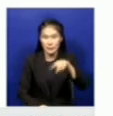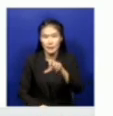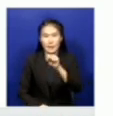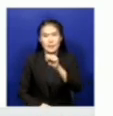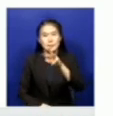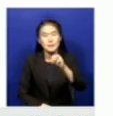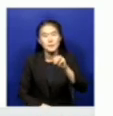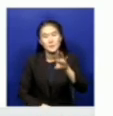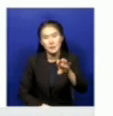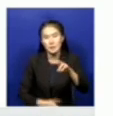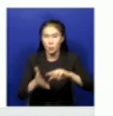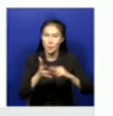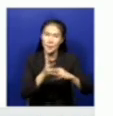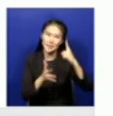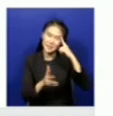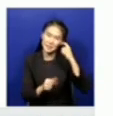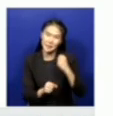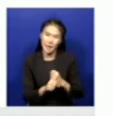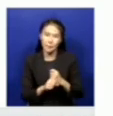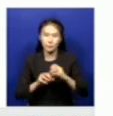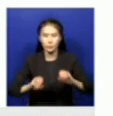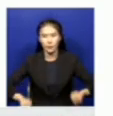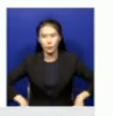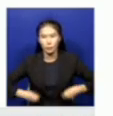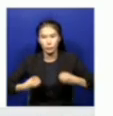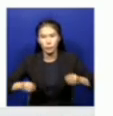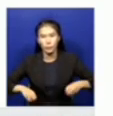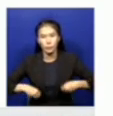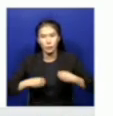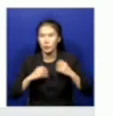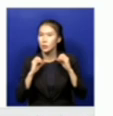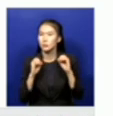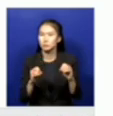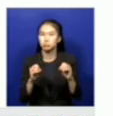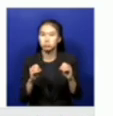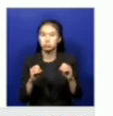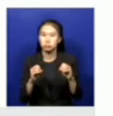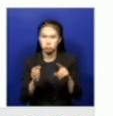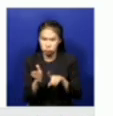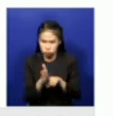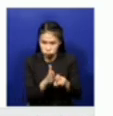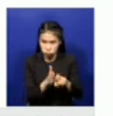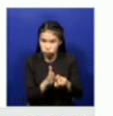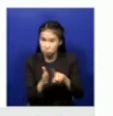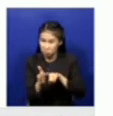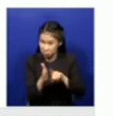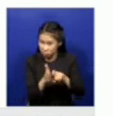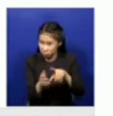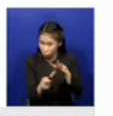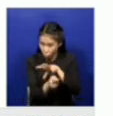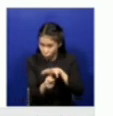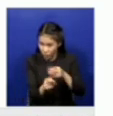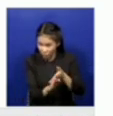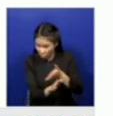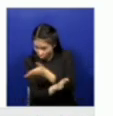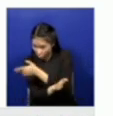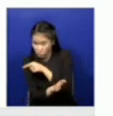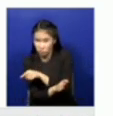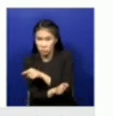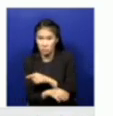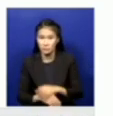าพครับสิ้นเนื้อประดาตัวก่อนที่จะเกิดโควิดผมย้ำนะครับท่านประธาน